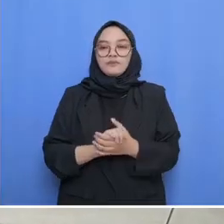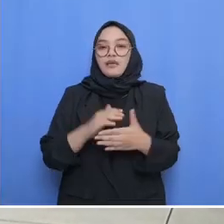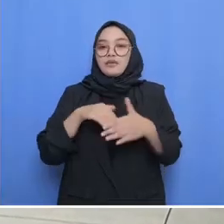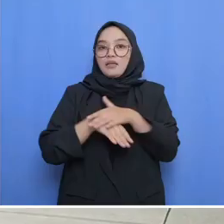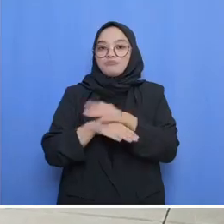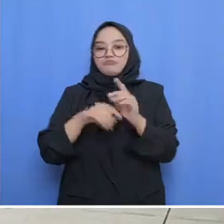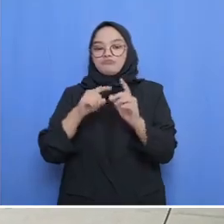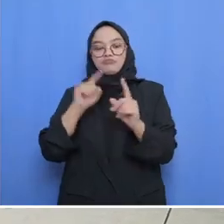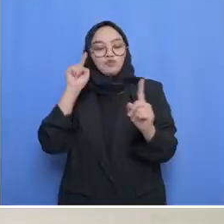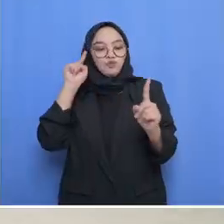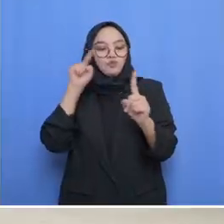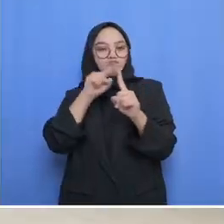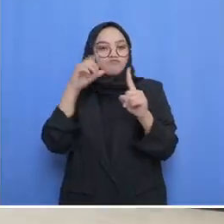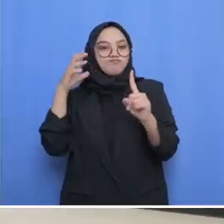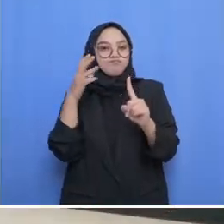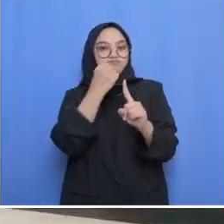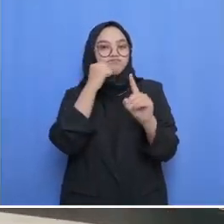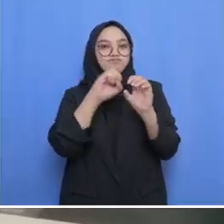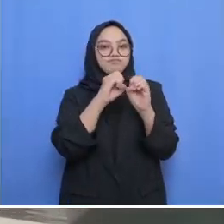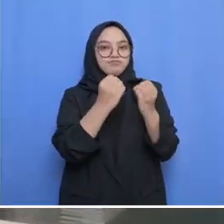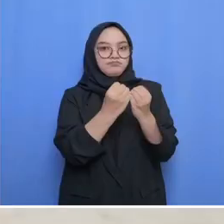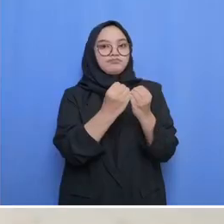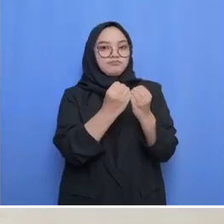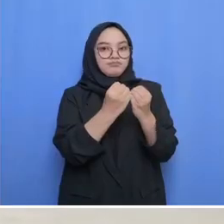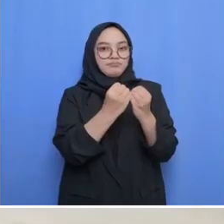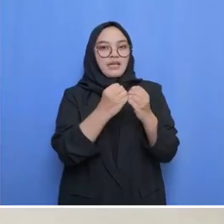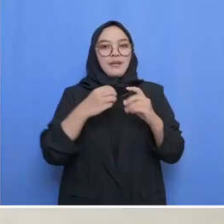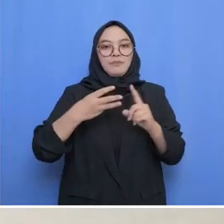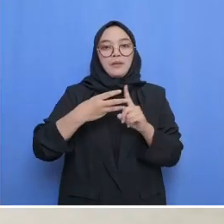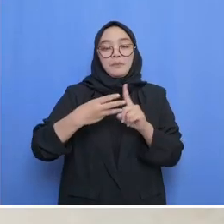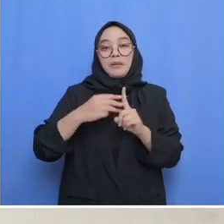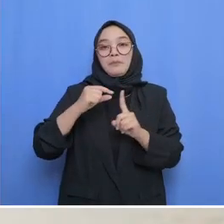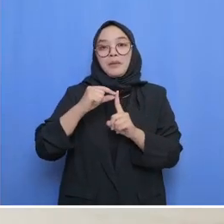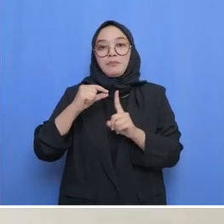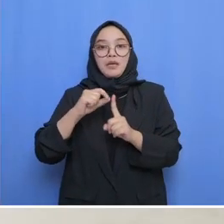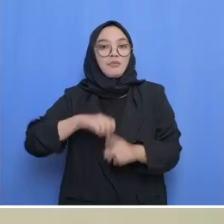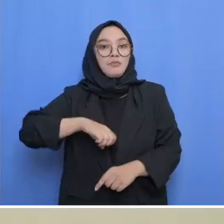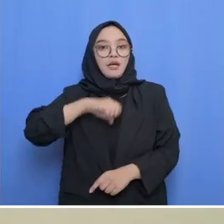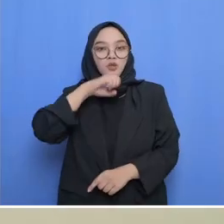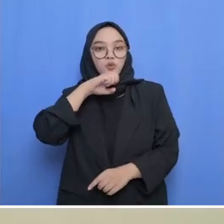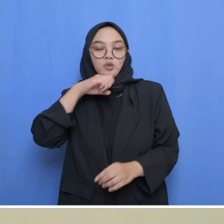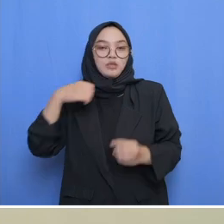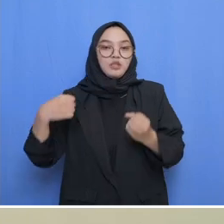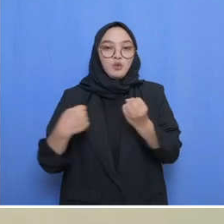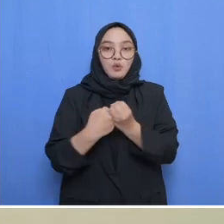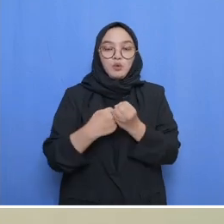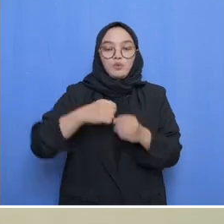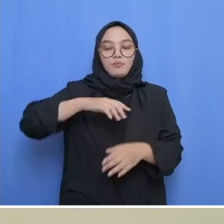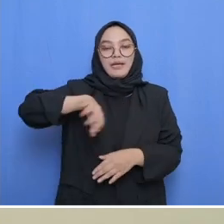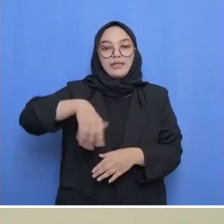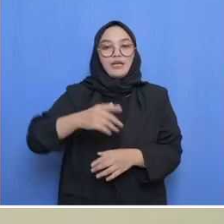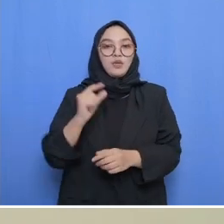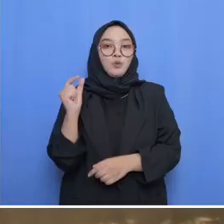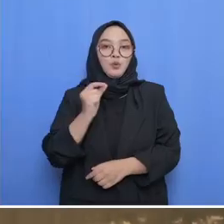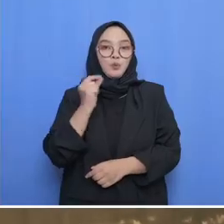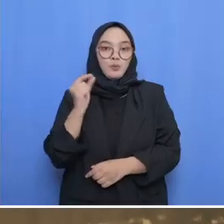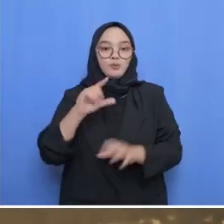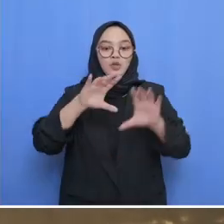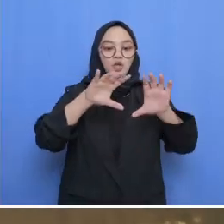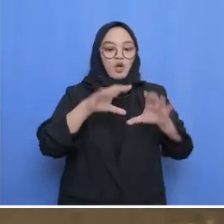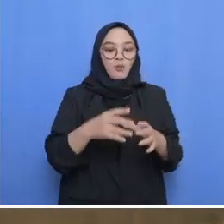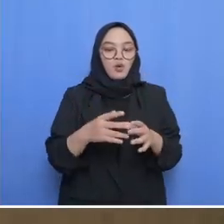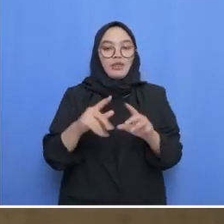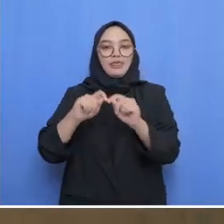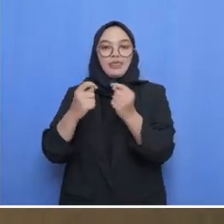serta mandiri. Dalam mencapai tujuan organisasi, Balai Besar Pelatihan Peternakan Batu didukung oleh bagian